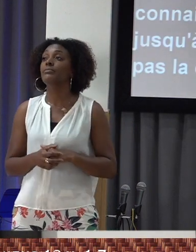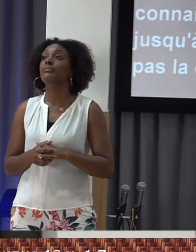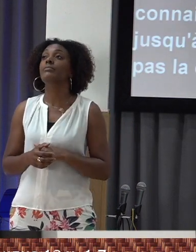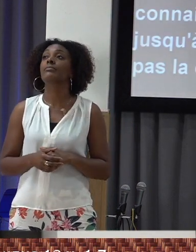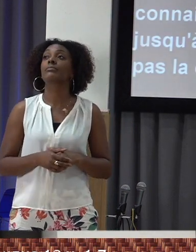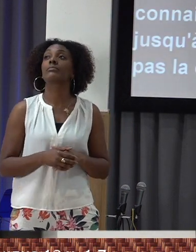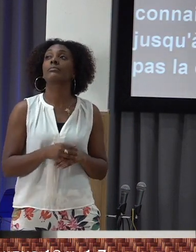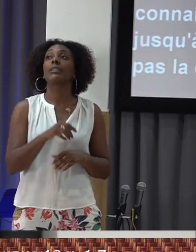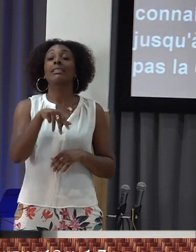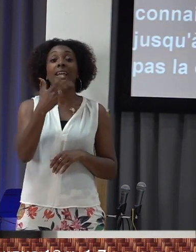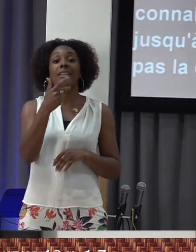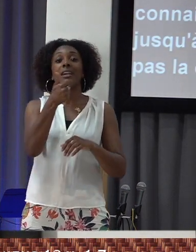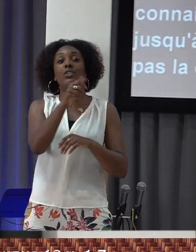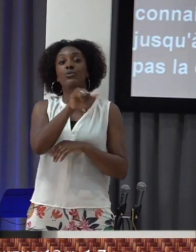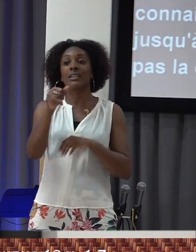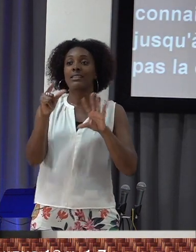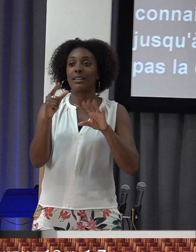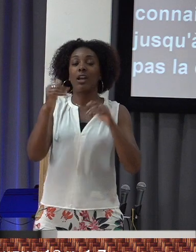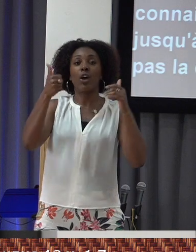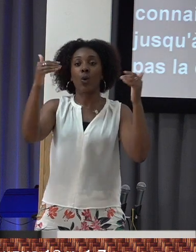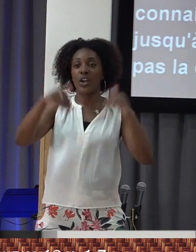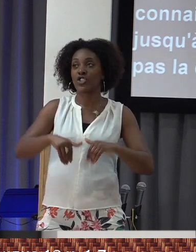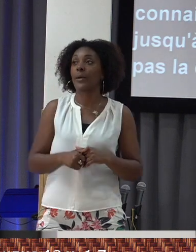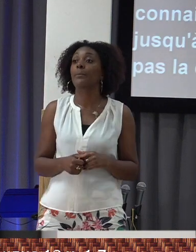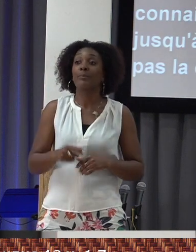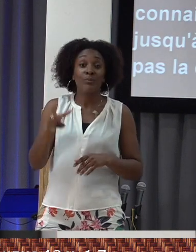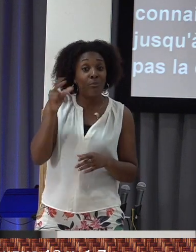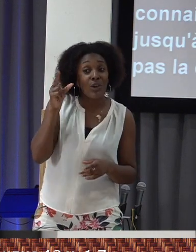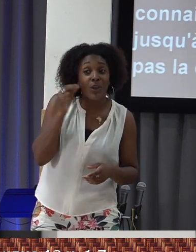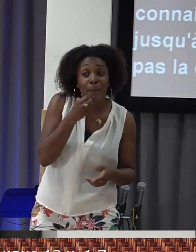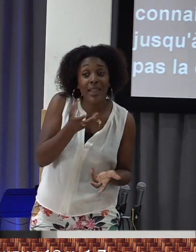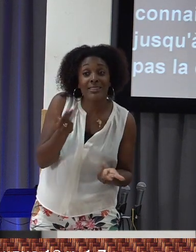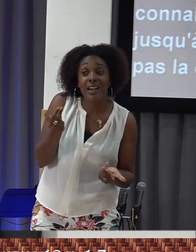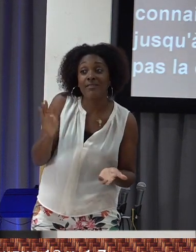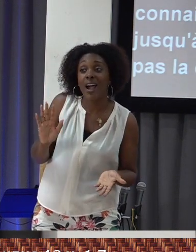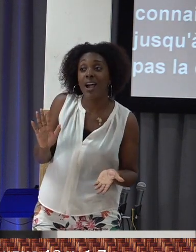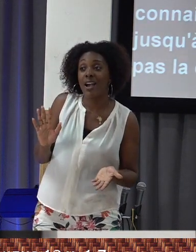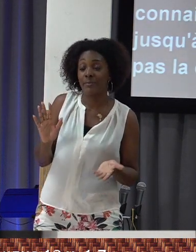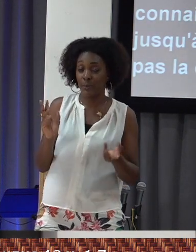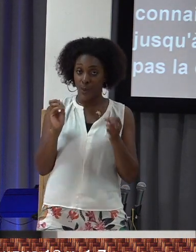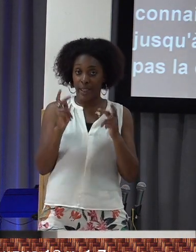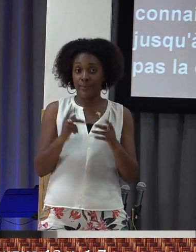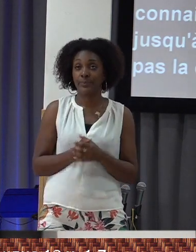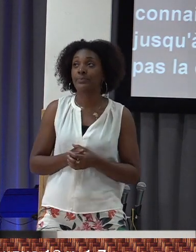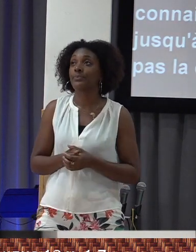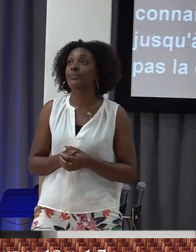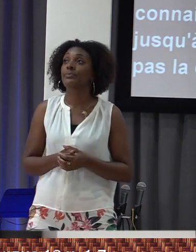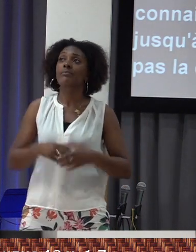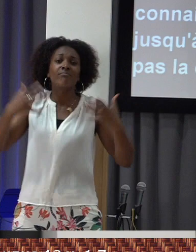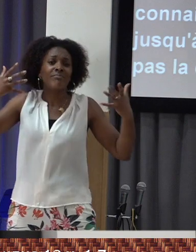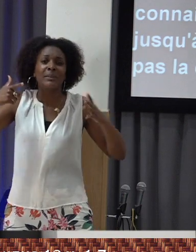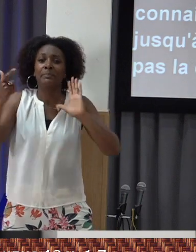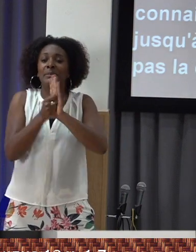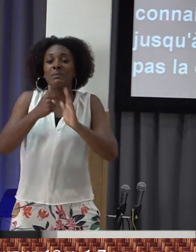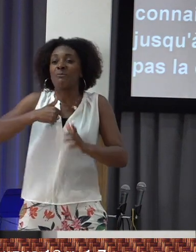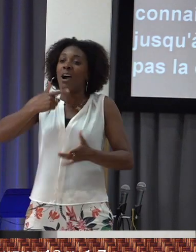chapitre 13, versets 1 à 7. Tout le monde entend bien, ça va? OK. Alors, quand je parlerai